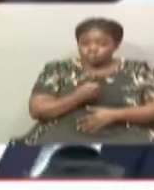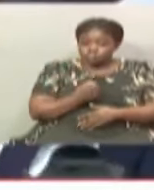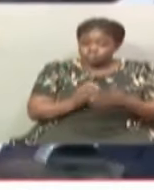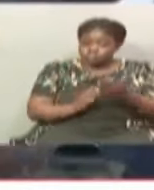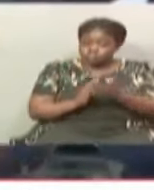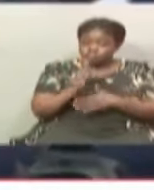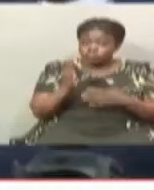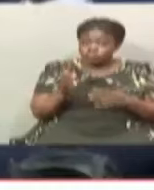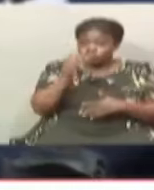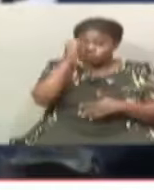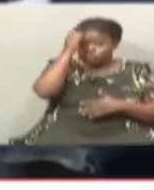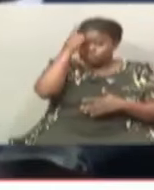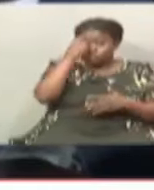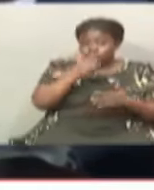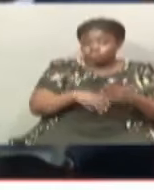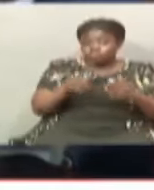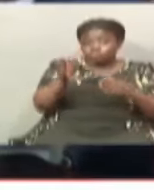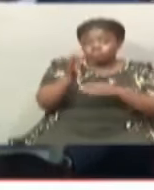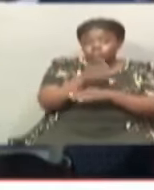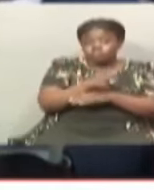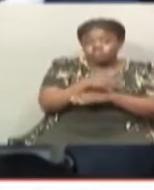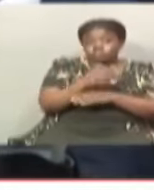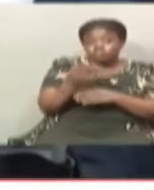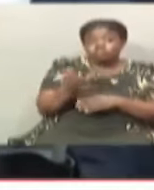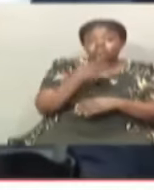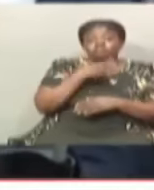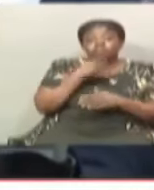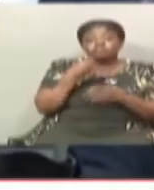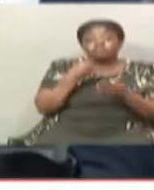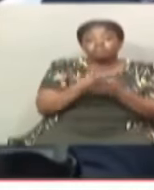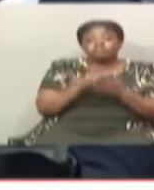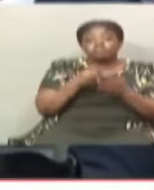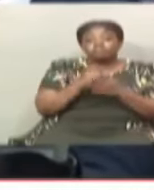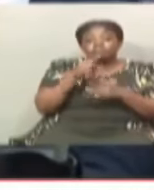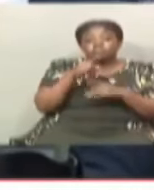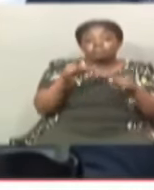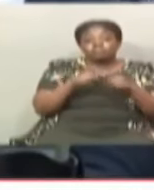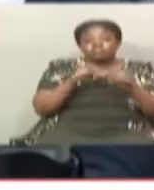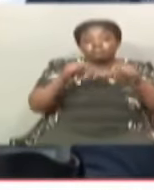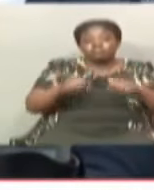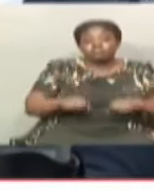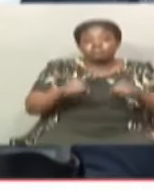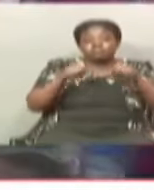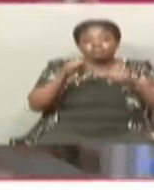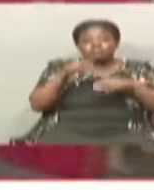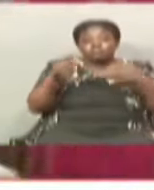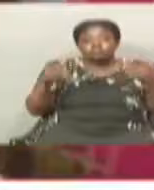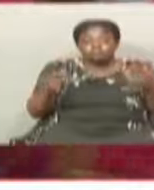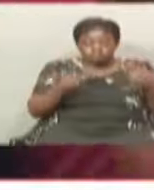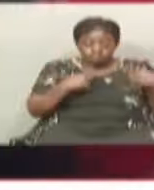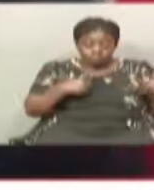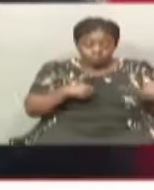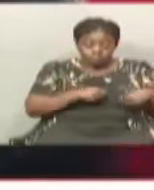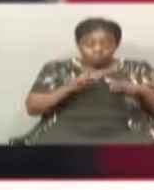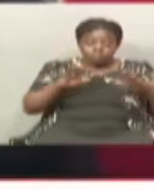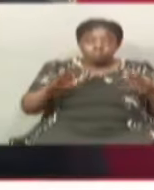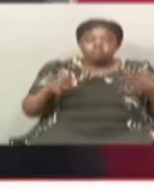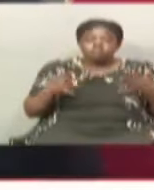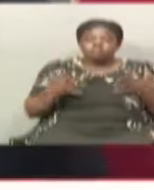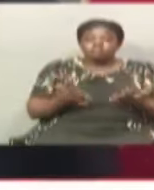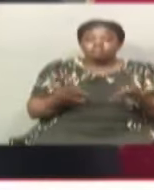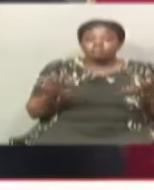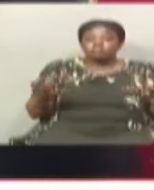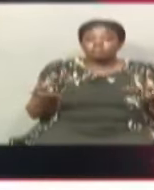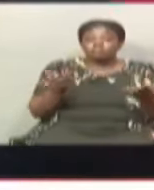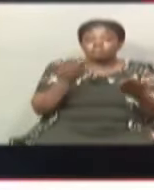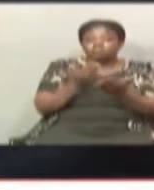real? Byarugaba yeewuunyizza nti minisita w'ekikula ky'abantu yali ayagala ensimbi zino ate ye mukama we kale yeebuuza mu mutima engeri gye yali agenda